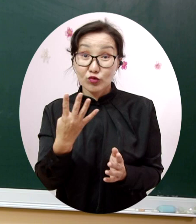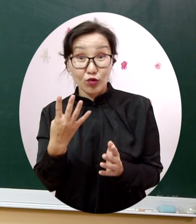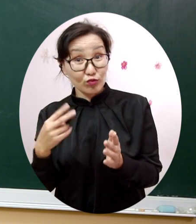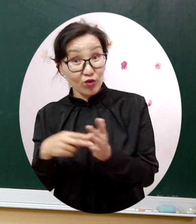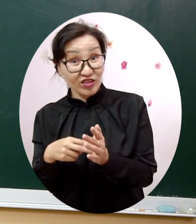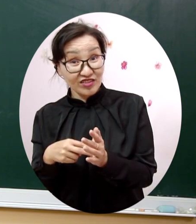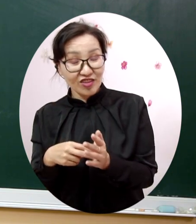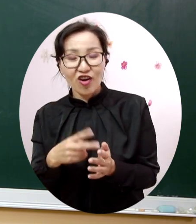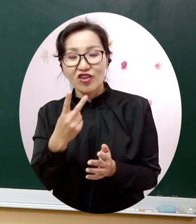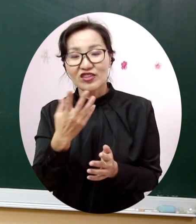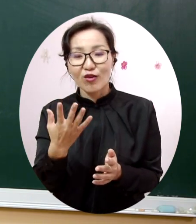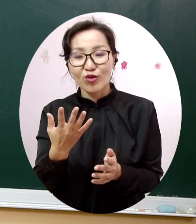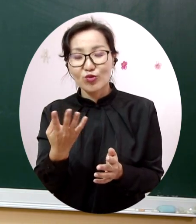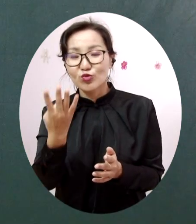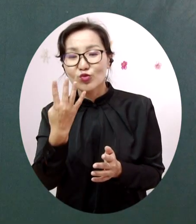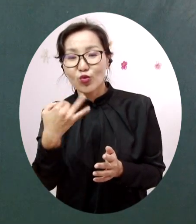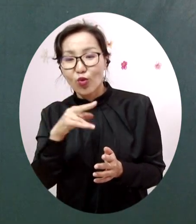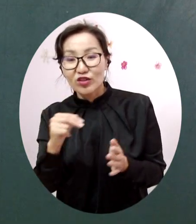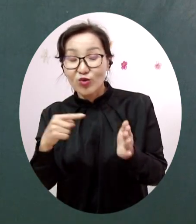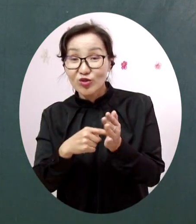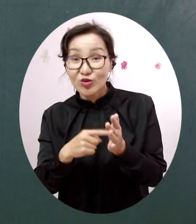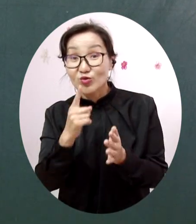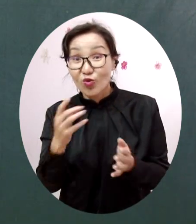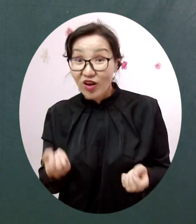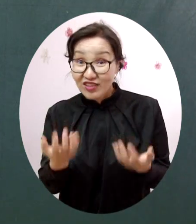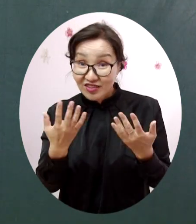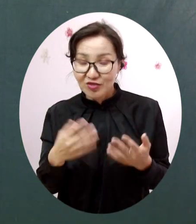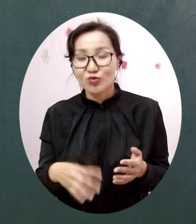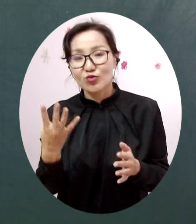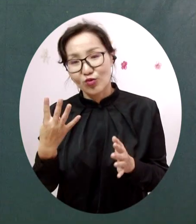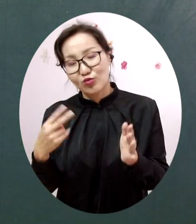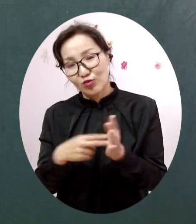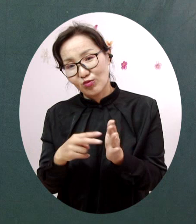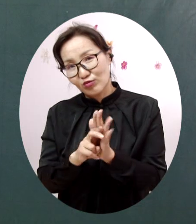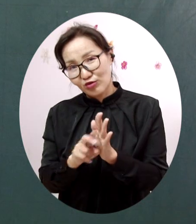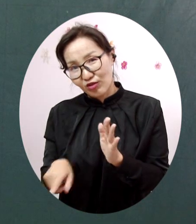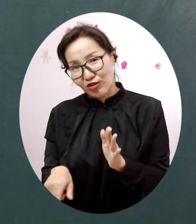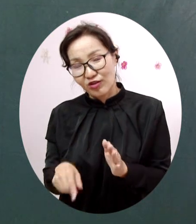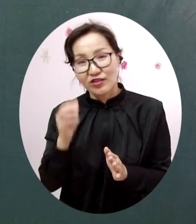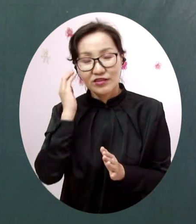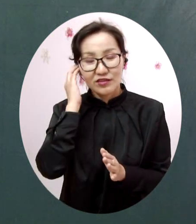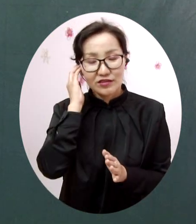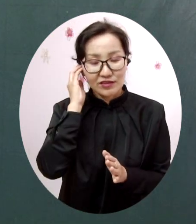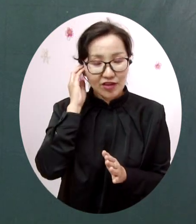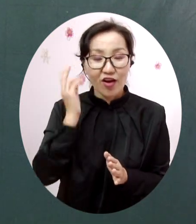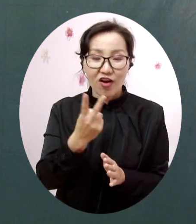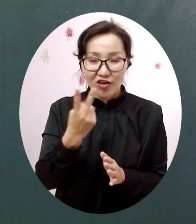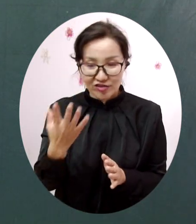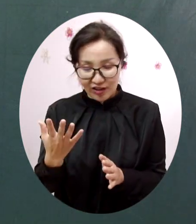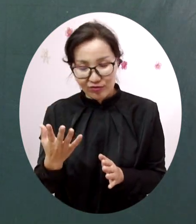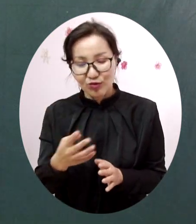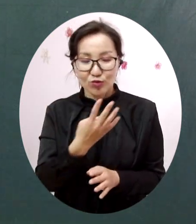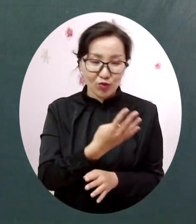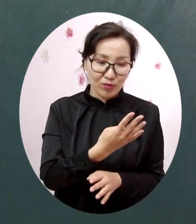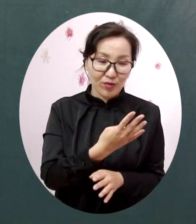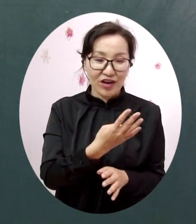хуваагдчихсан тийм ээ. 25-ыг 4 удаа үржүүлэхэд юу гардаг вэ? 100 гардаг учраас 4-т хуваагдана. 25-т мөн